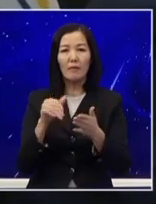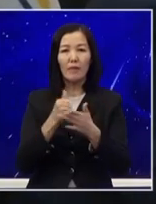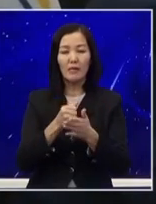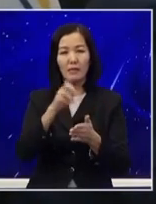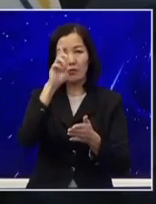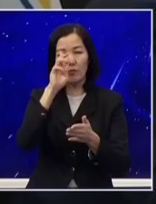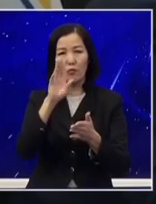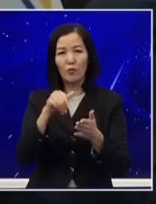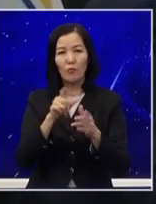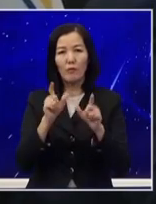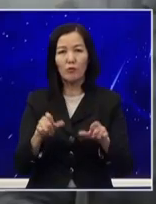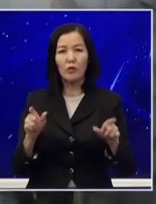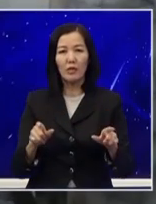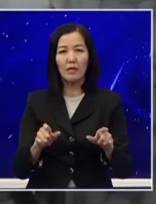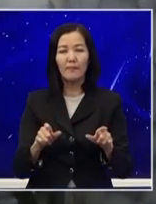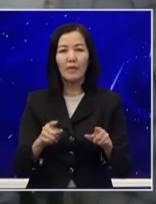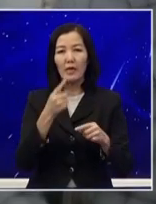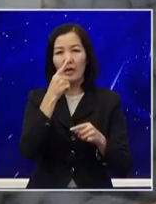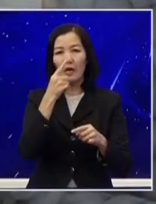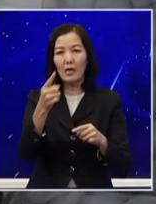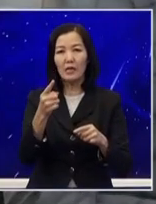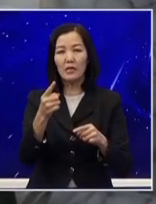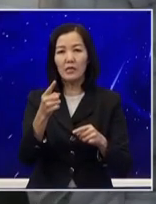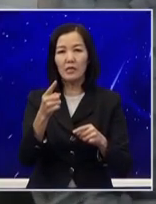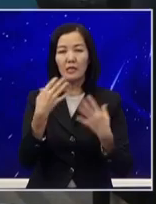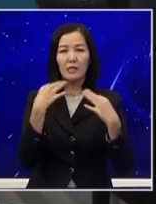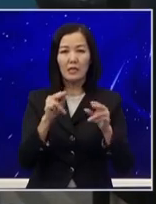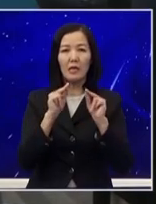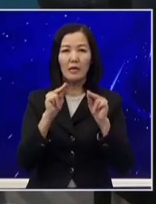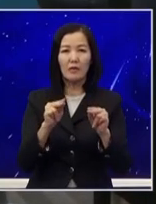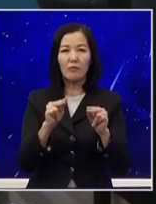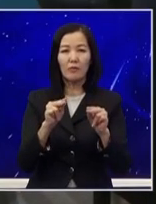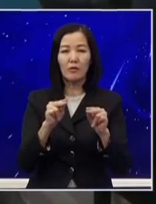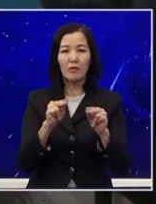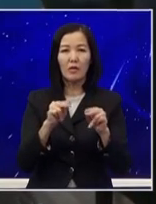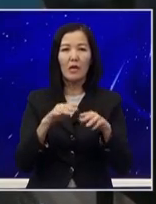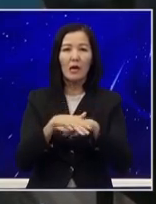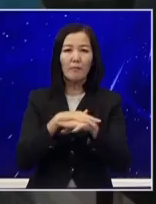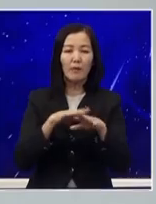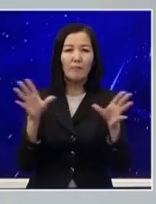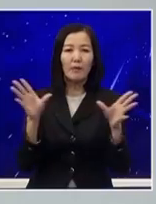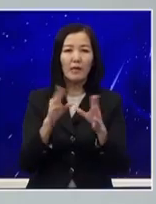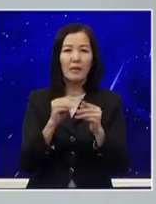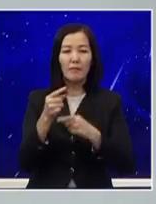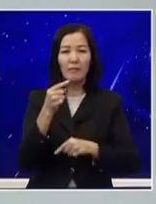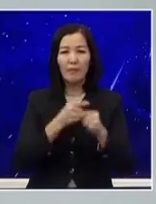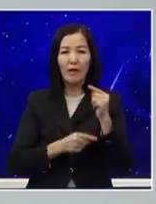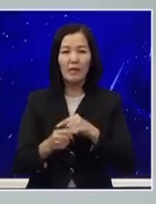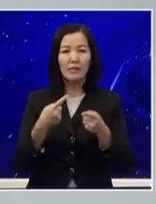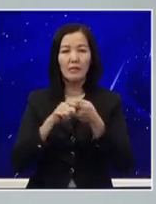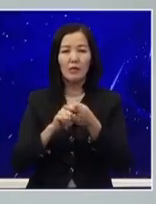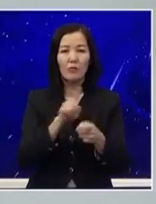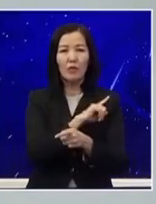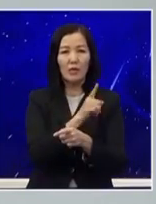Енді ең бастысы, үкімет мүшелері ел аумағында аштықтан ұмытылған халықпен дер кезінде